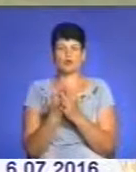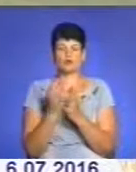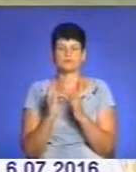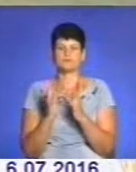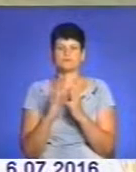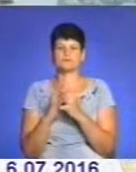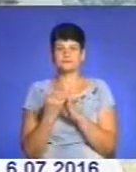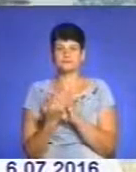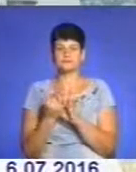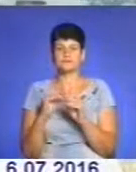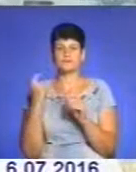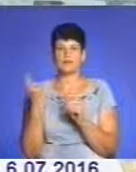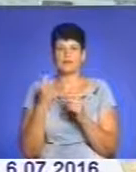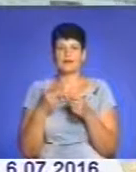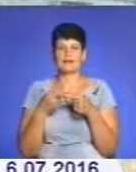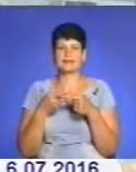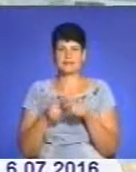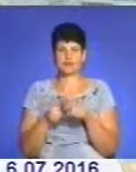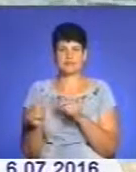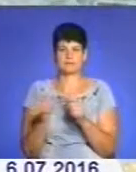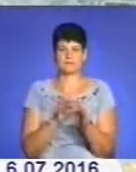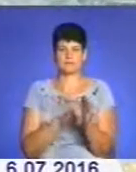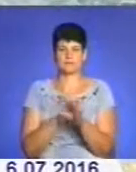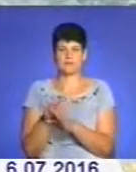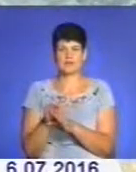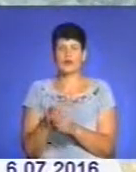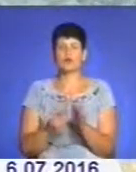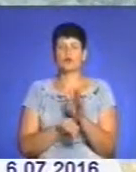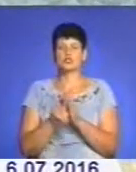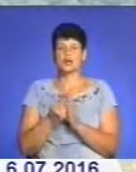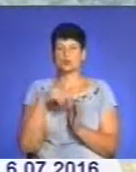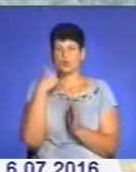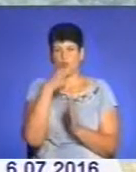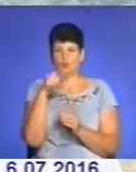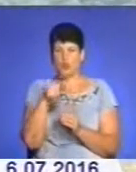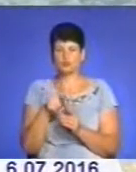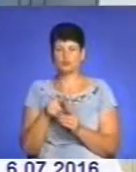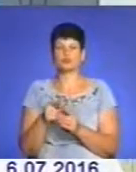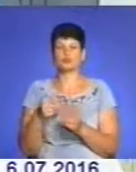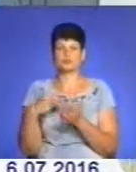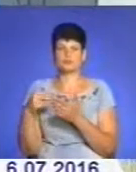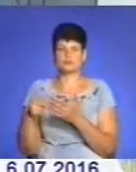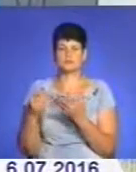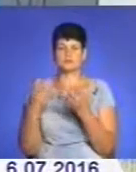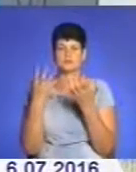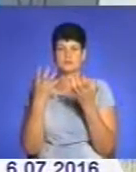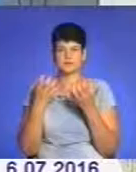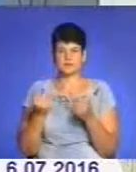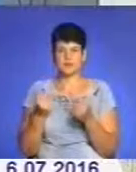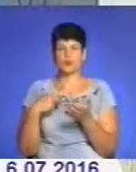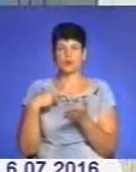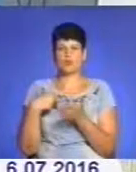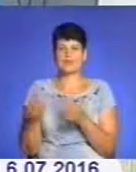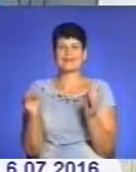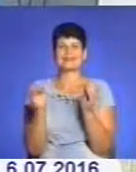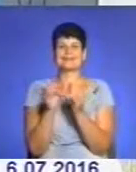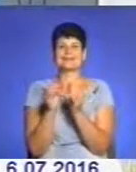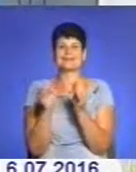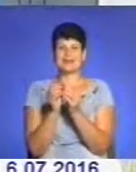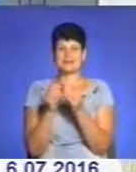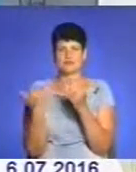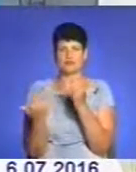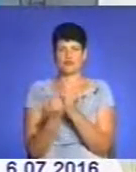агрохолдинг забезпечений. Нагадаємо, на початку поточного року «Мрія» вчергове поповнила свій технічний парк і придбала 10 новітніх